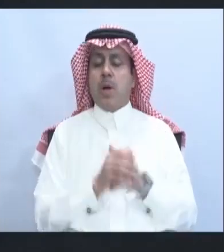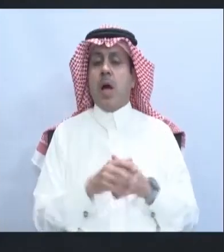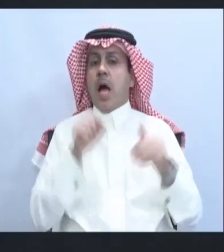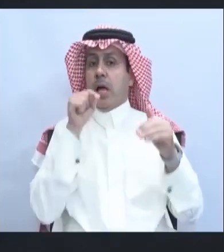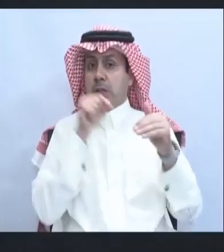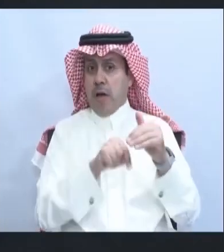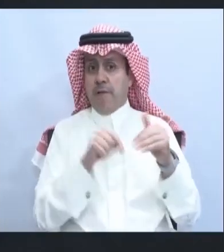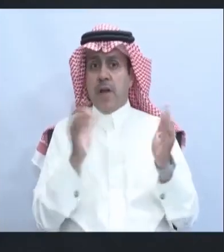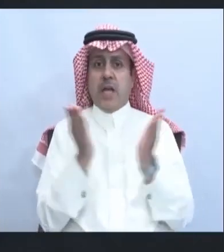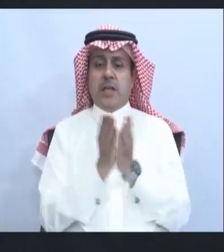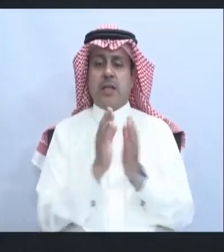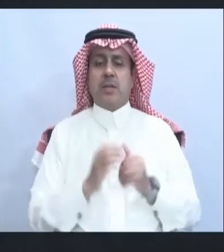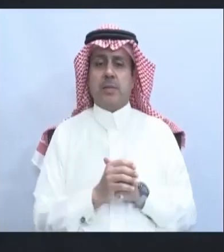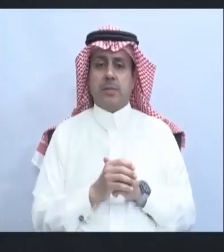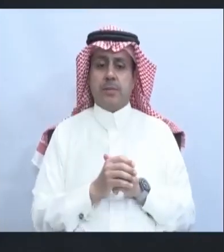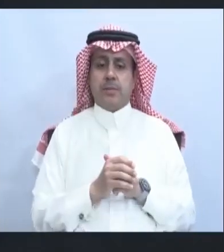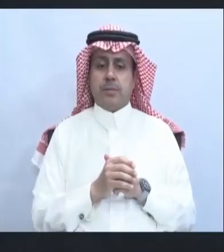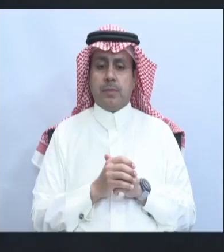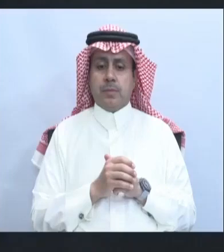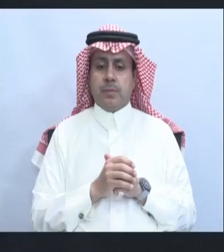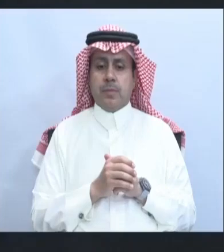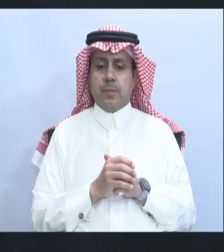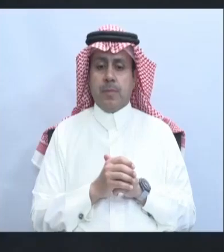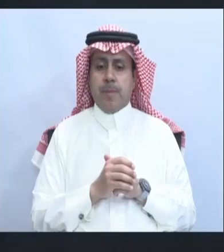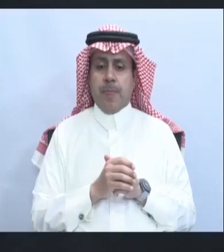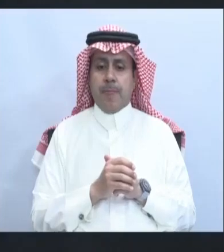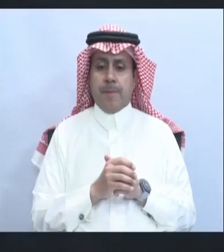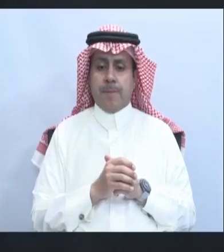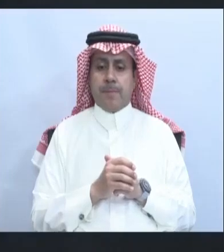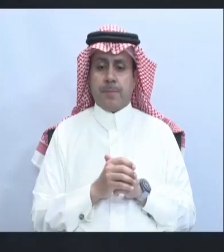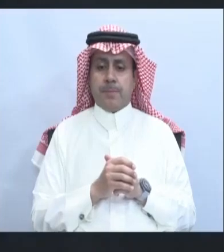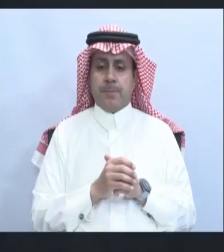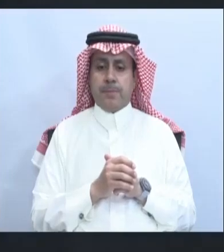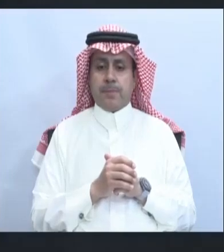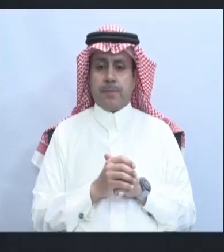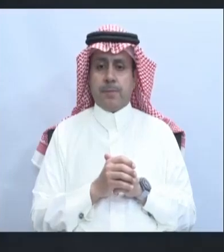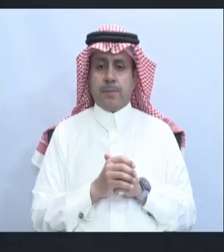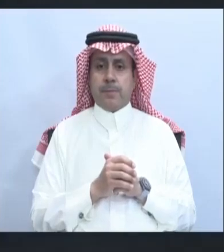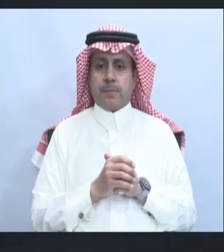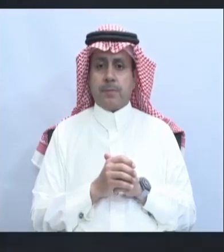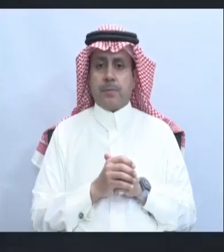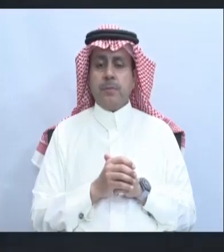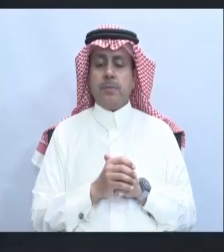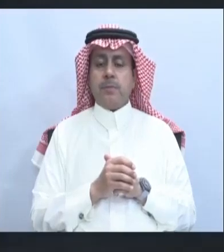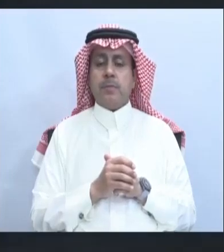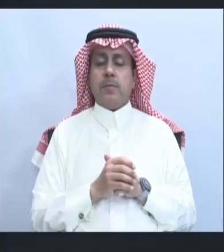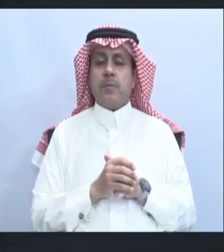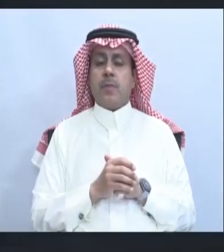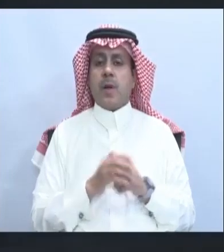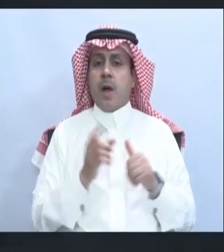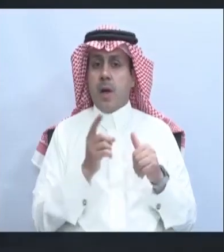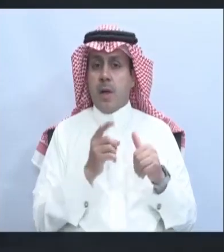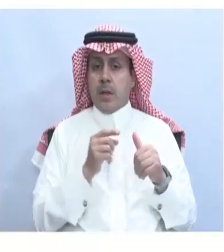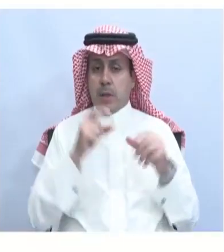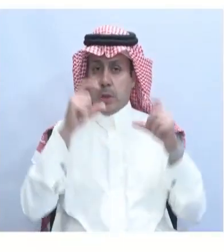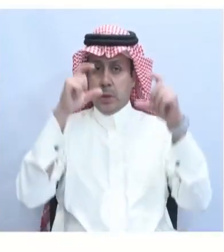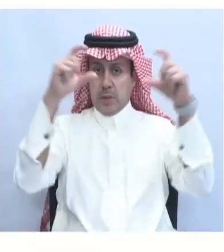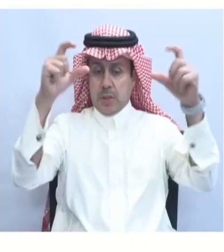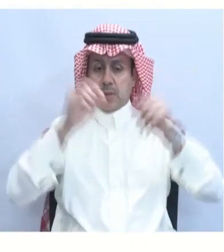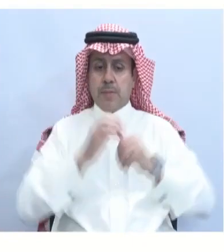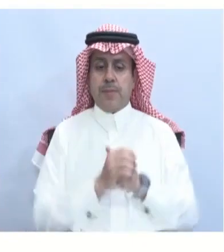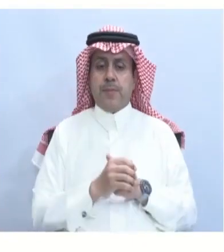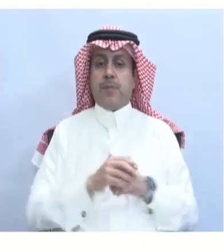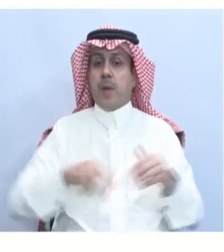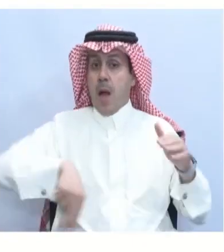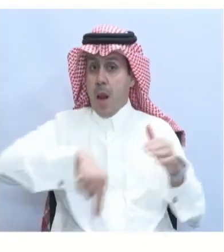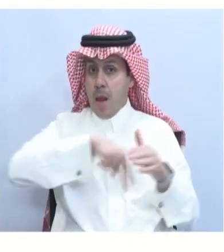الاهداف المرسومه لدرس فكونوا معي بارك الله فيكم اذا ايها الطلاب والطالبات درسنا في